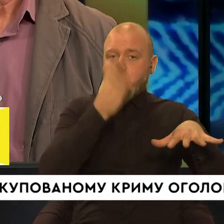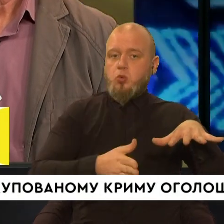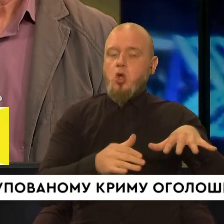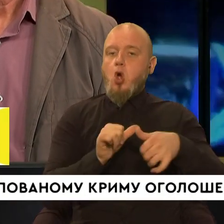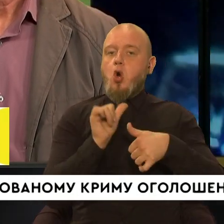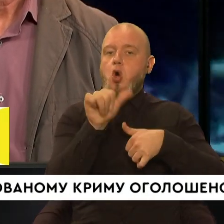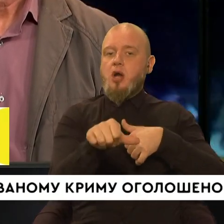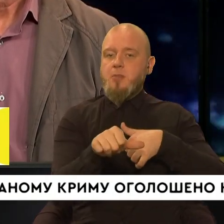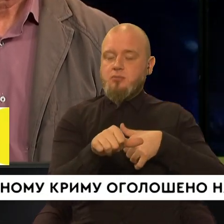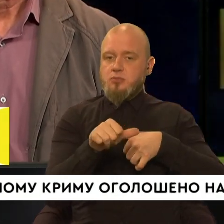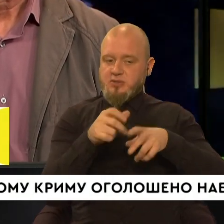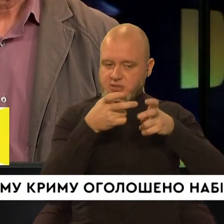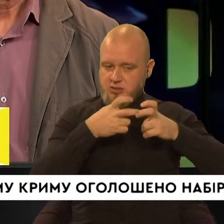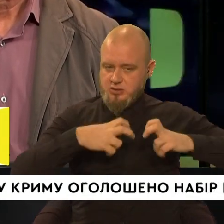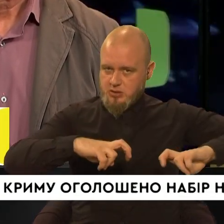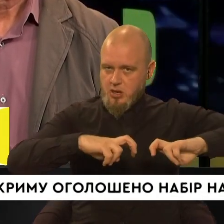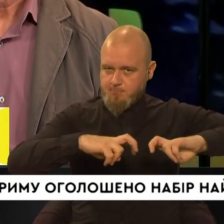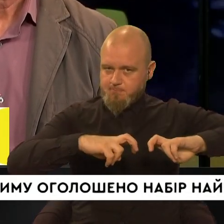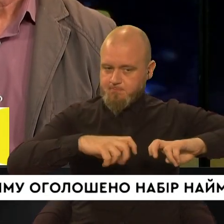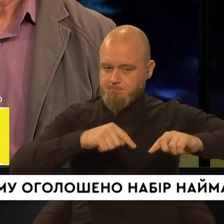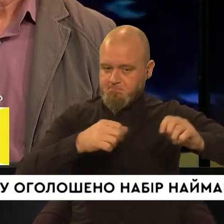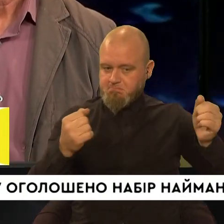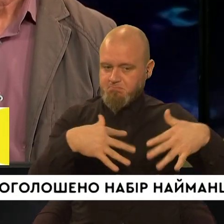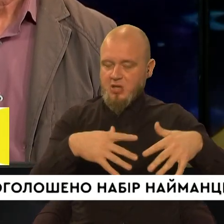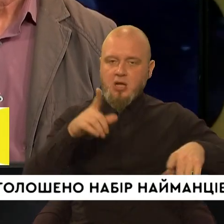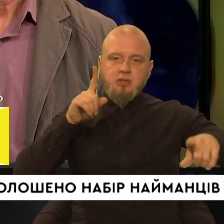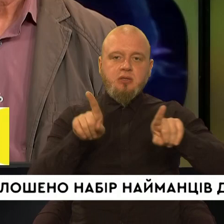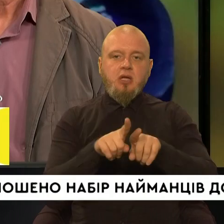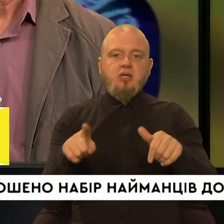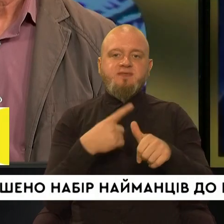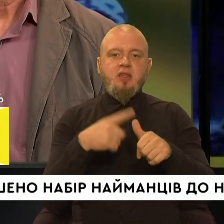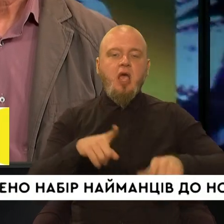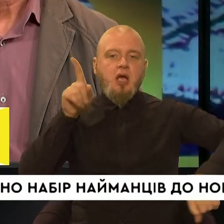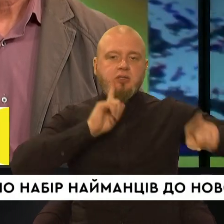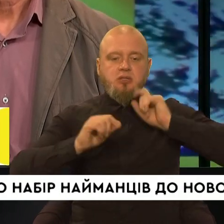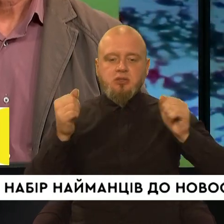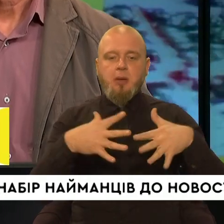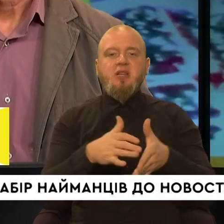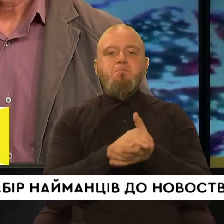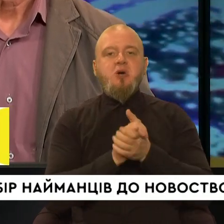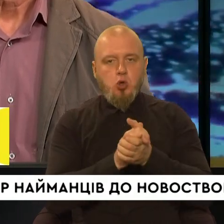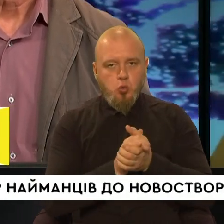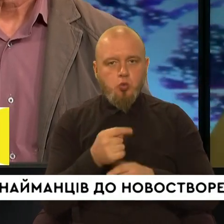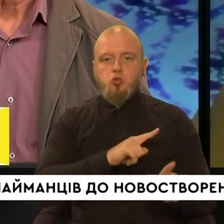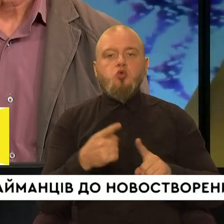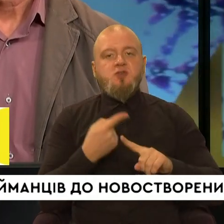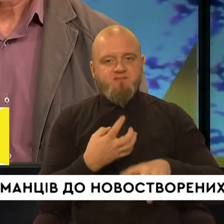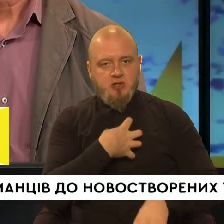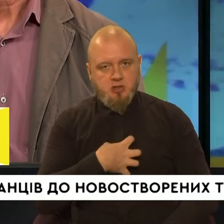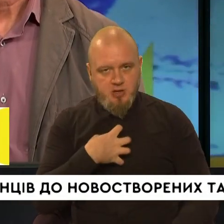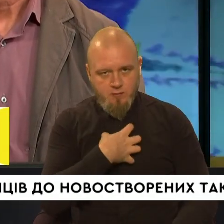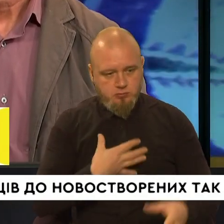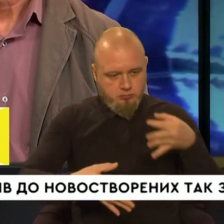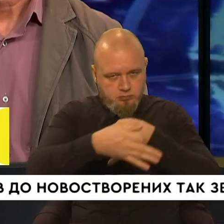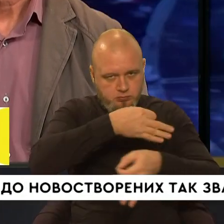окреме засідання, так, саміт, так званий саміт миру. Тому що це важливо,